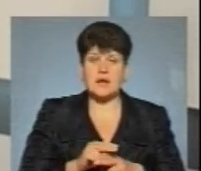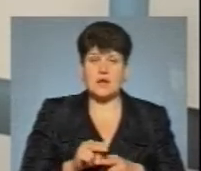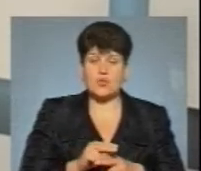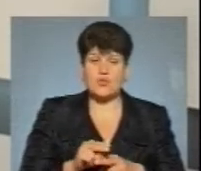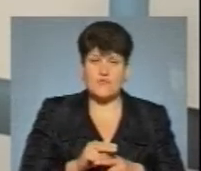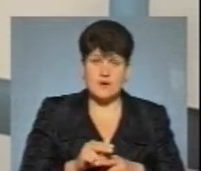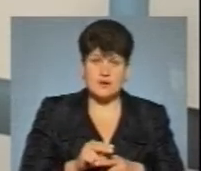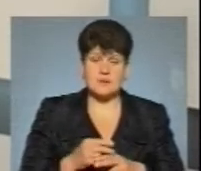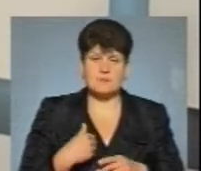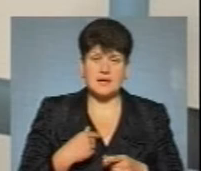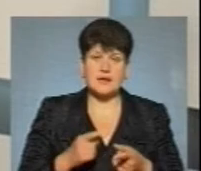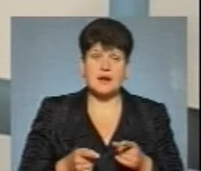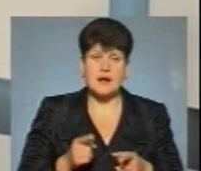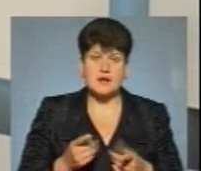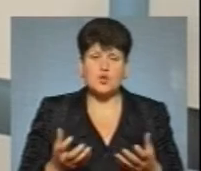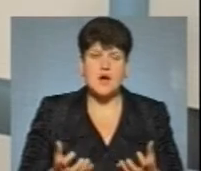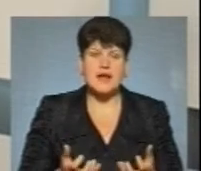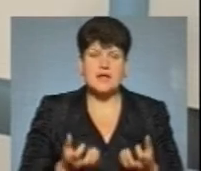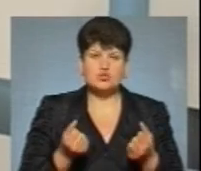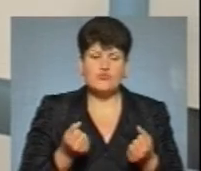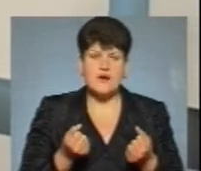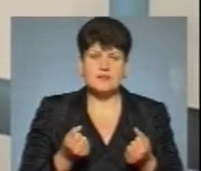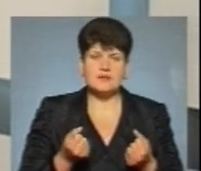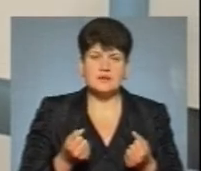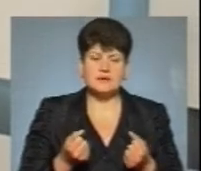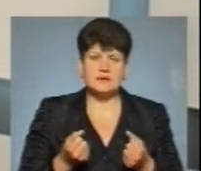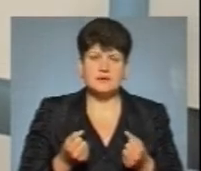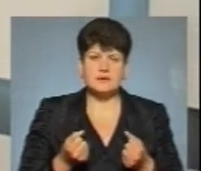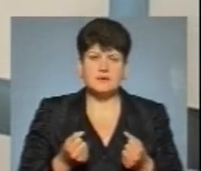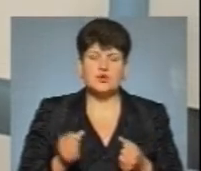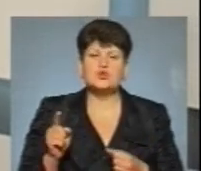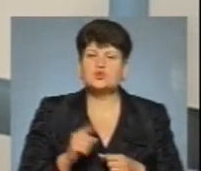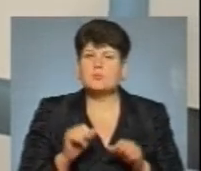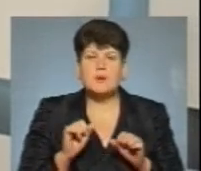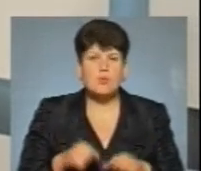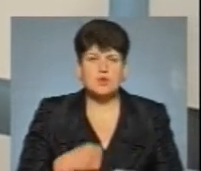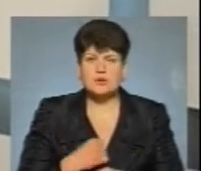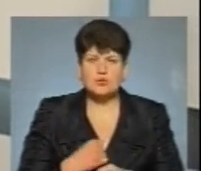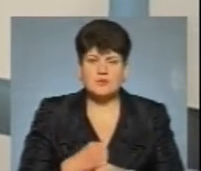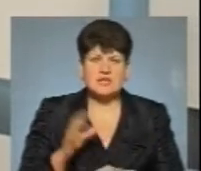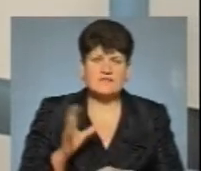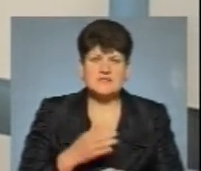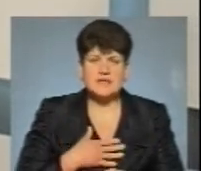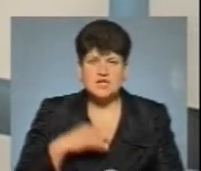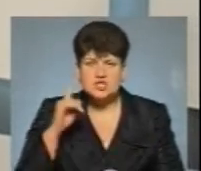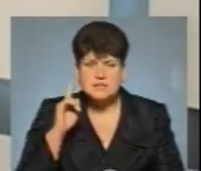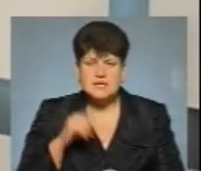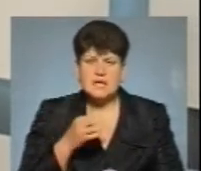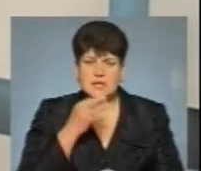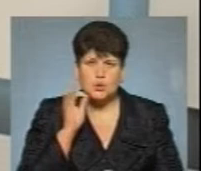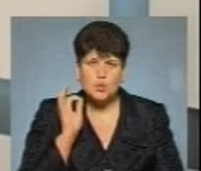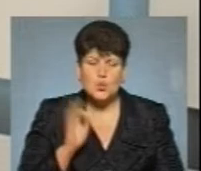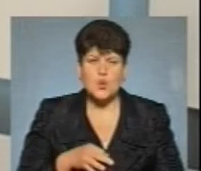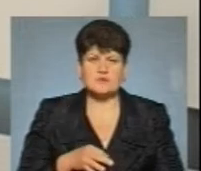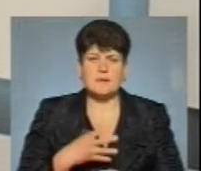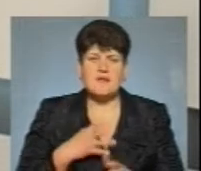ми, ну, реально там рятували там всім, що ми тільки могли робити, які всі наші знання і досвіди, які ми